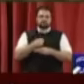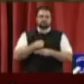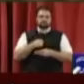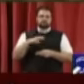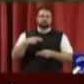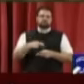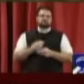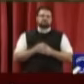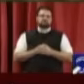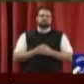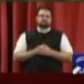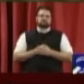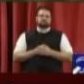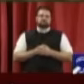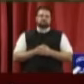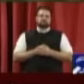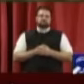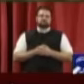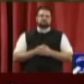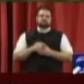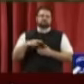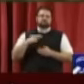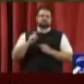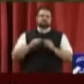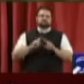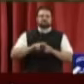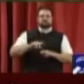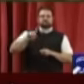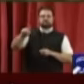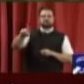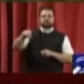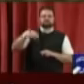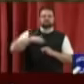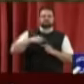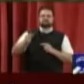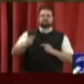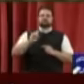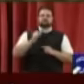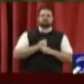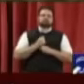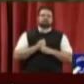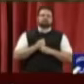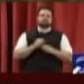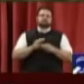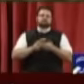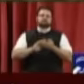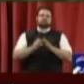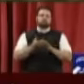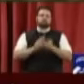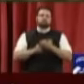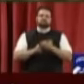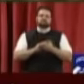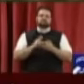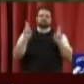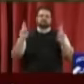țin dacă sunt la distanță. Da? Deci, prietenul vii faceți cu mătri, n-ar și chestii genul ăsta pentru că